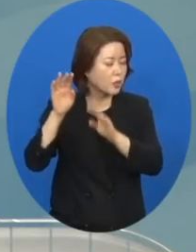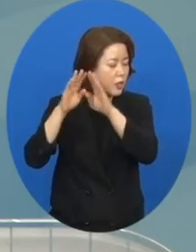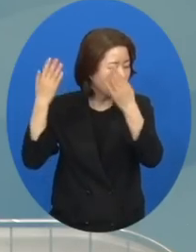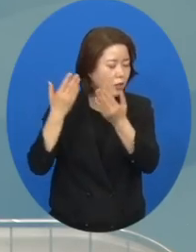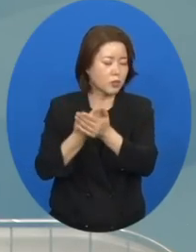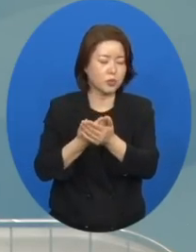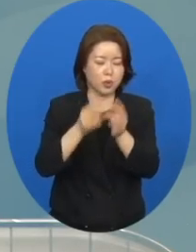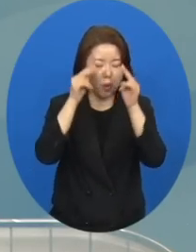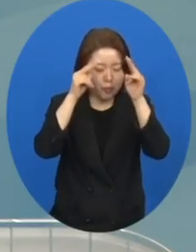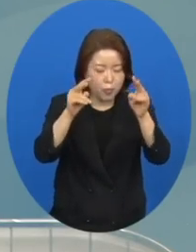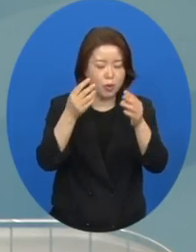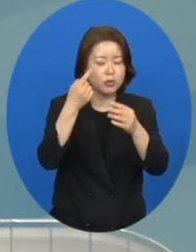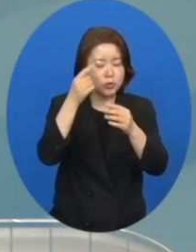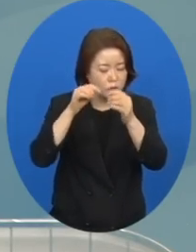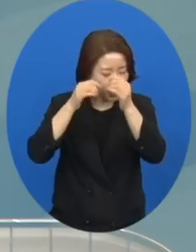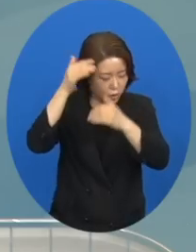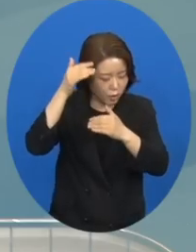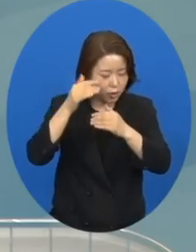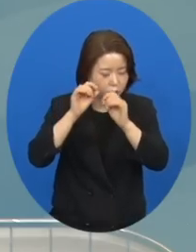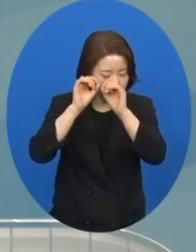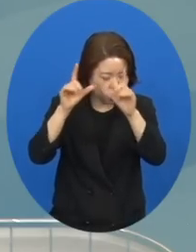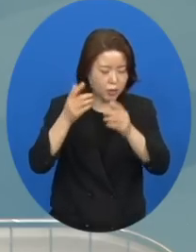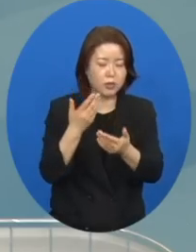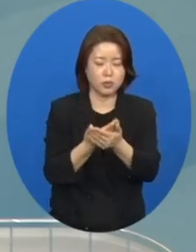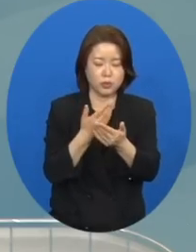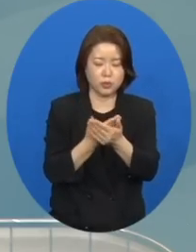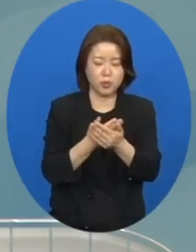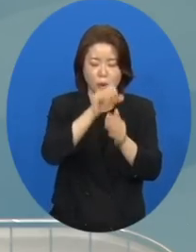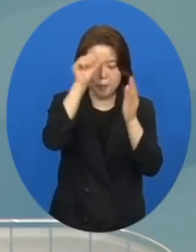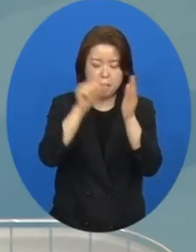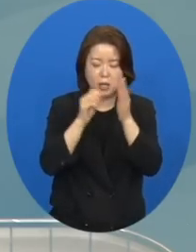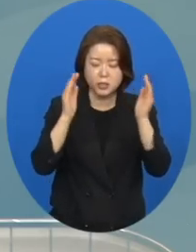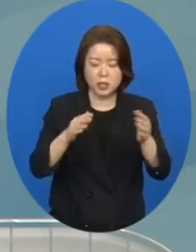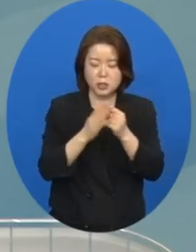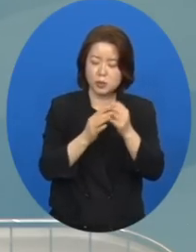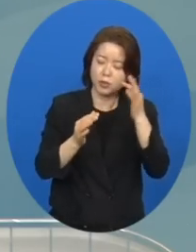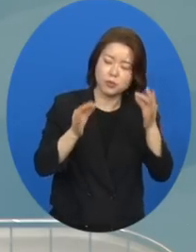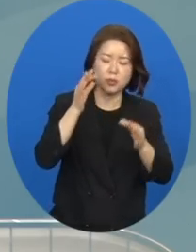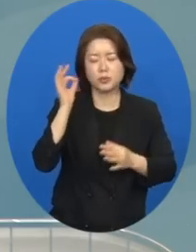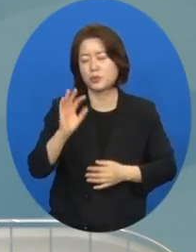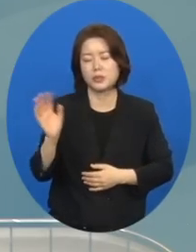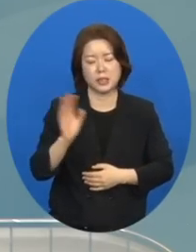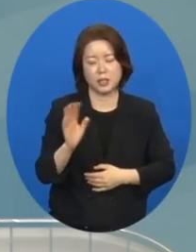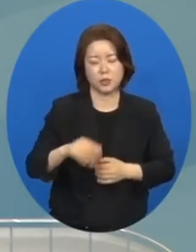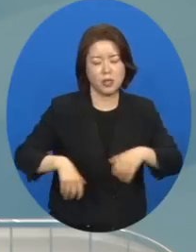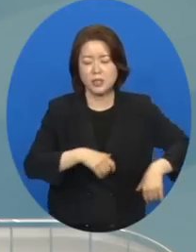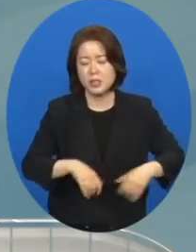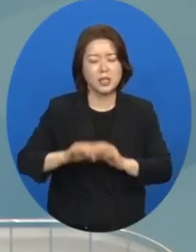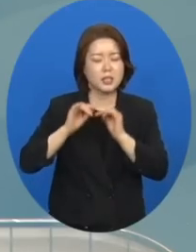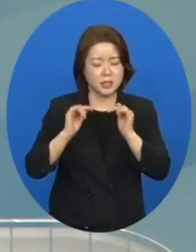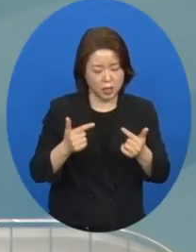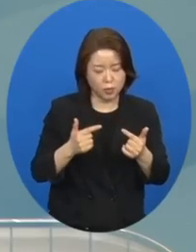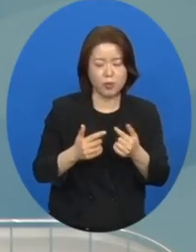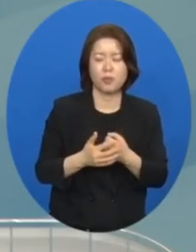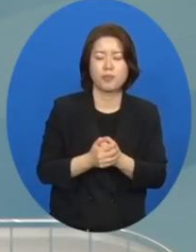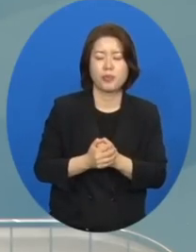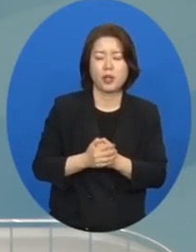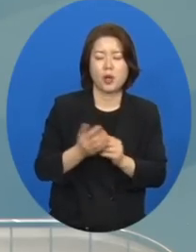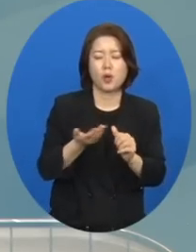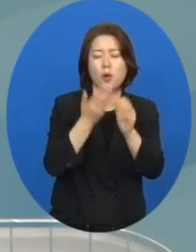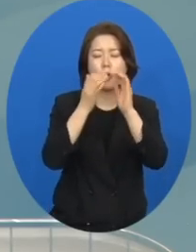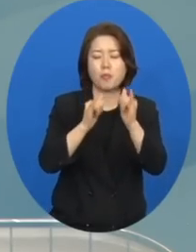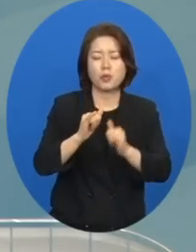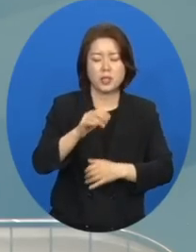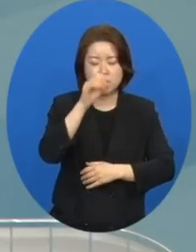있는 눈을 열어 질 수 없어서 그러하여 평생토록 한눈팔지 아니하고 두리번 거리지 아니하며 키우 거르지 않아야 하며 목자 대신